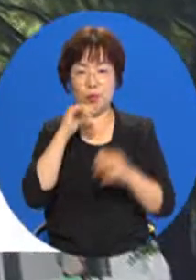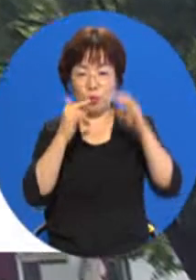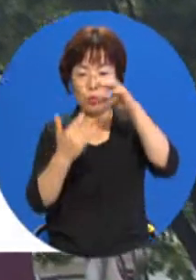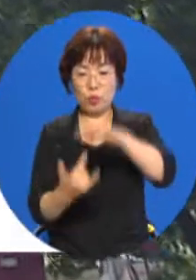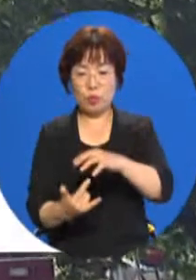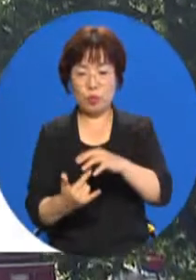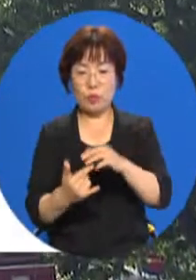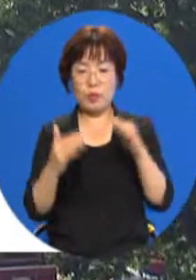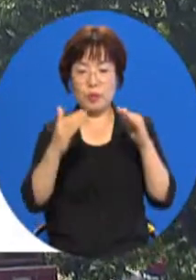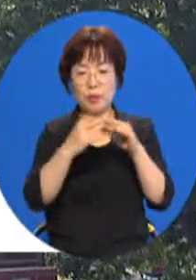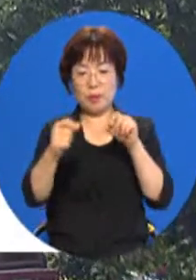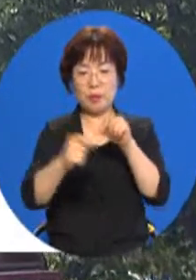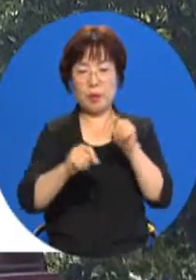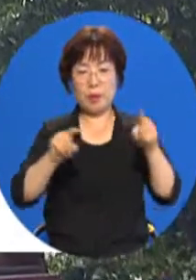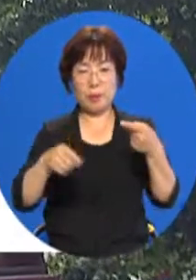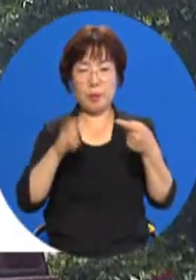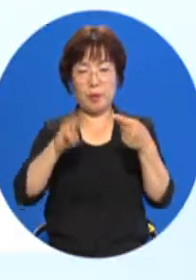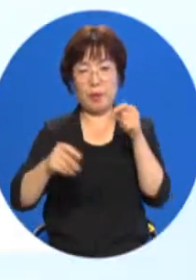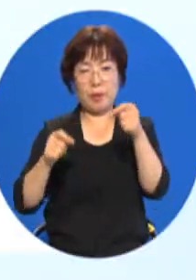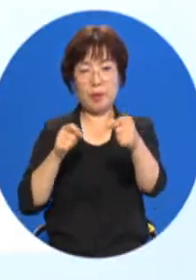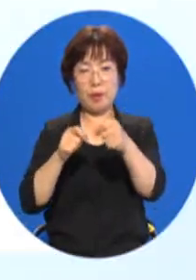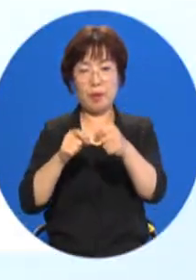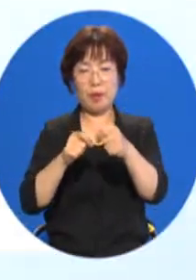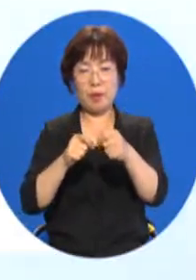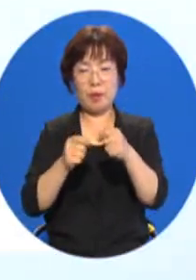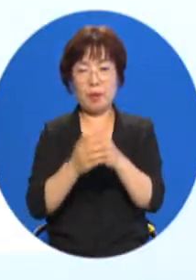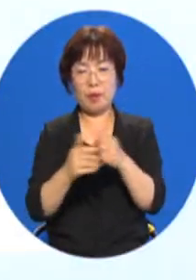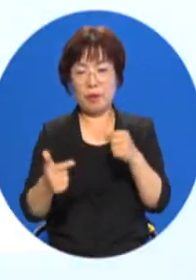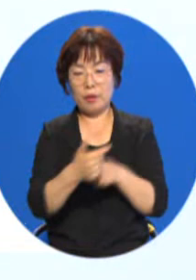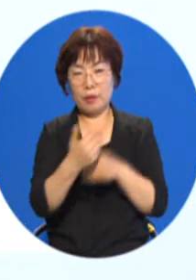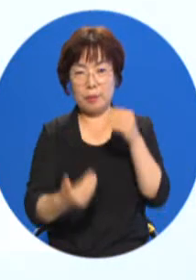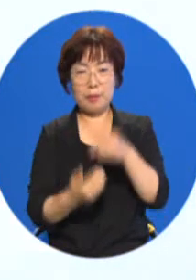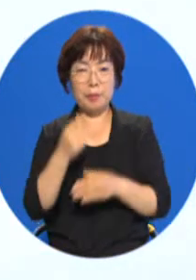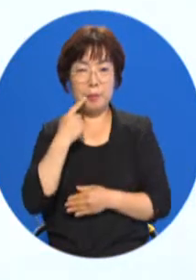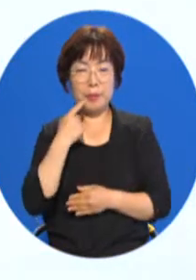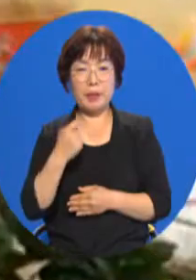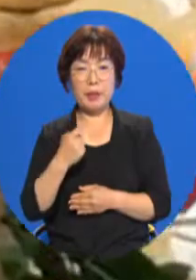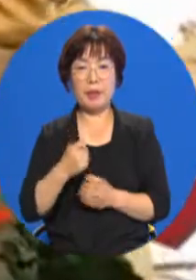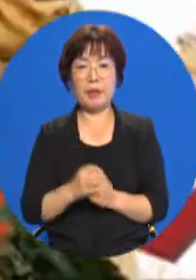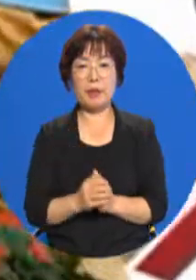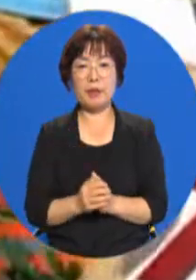지점이 민가와 100m도 떨어져 있지 않아 자칫 큰 사고가 날 뻔했습니다.